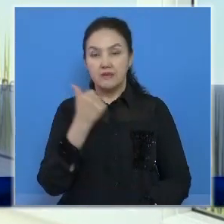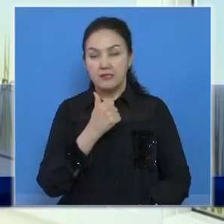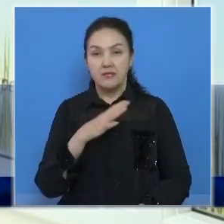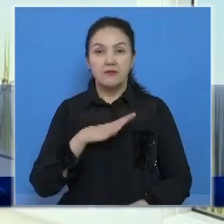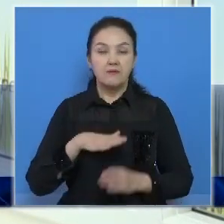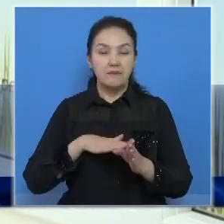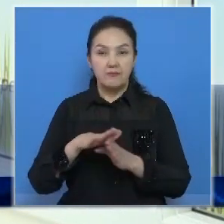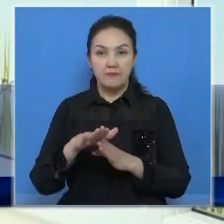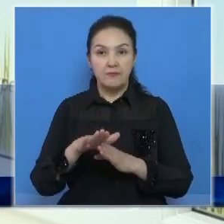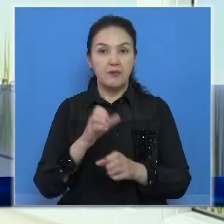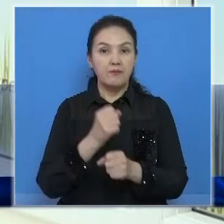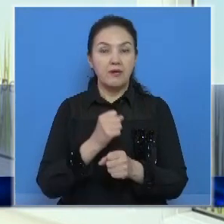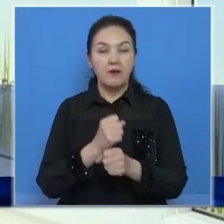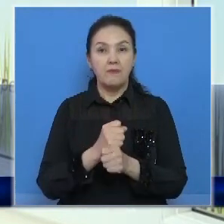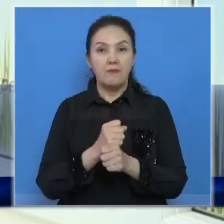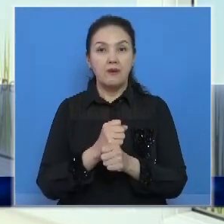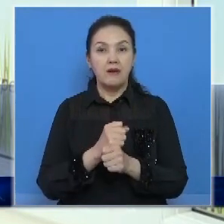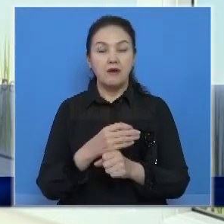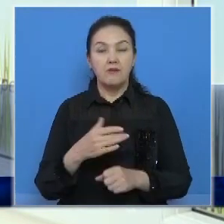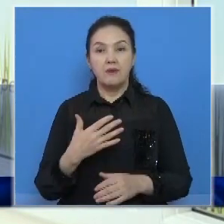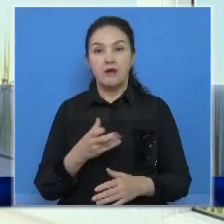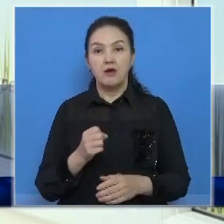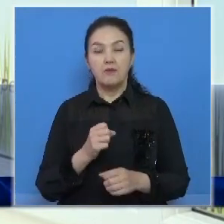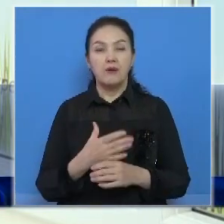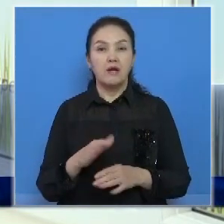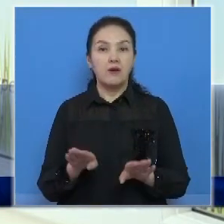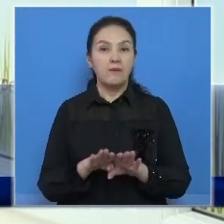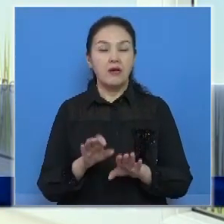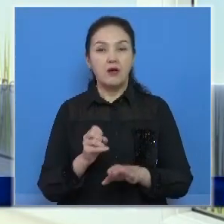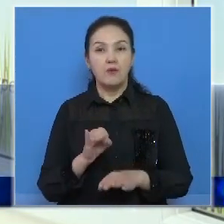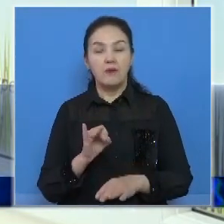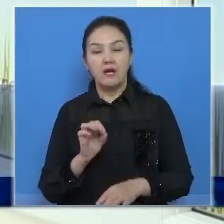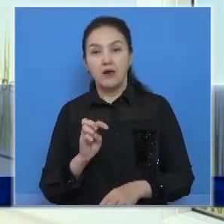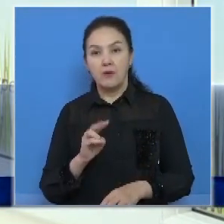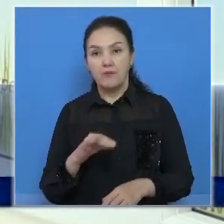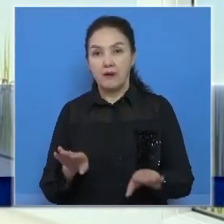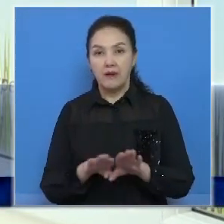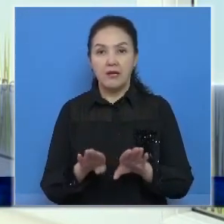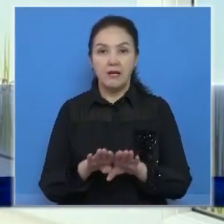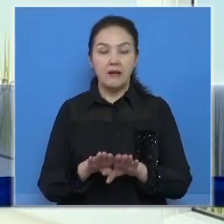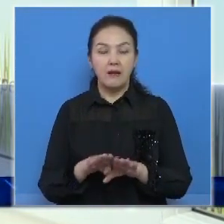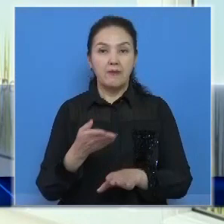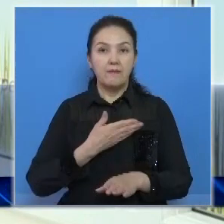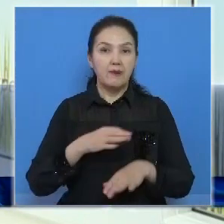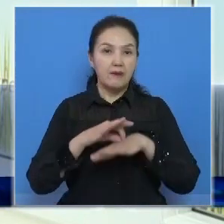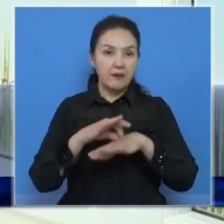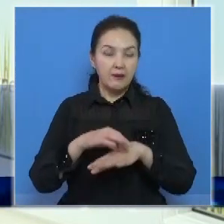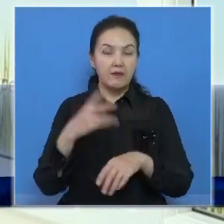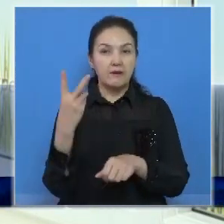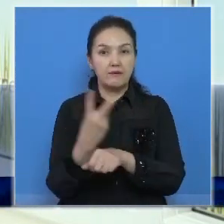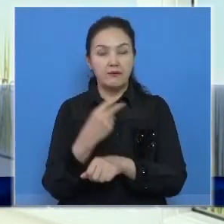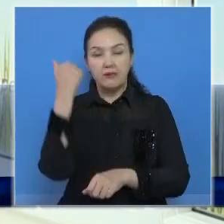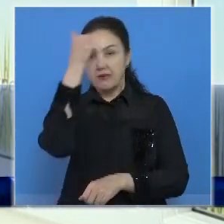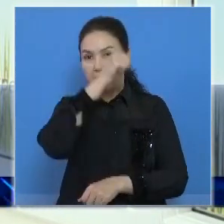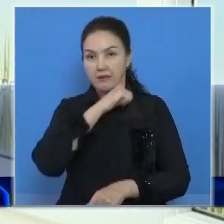2 недель полностью реабилитационная, пульмонологическая реабилитация и постковидная реабилитация. Мы его проводим